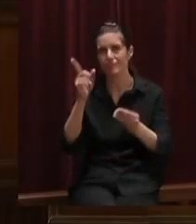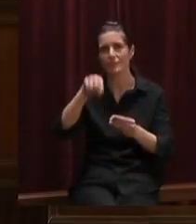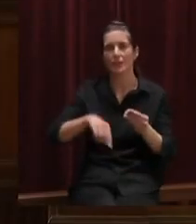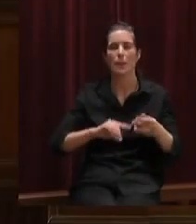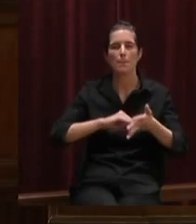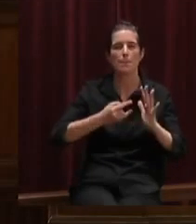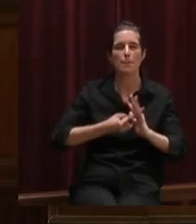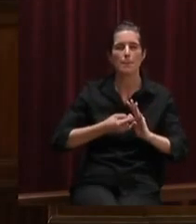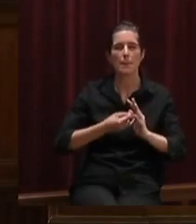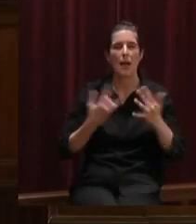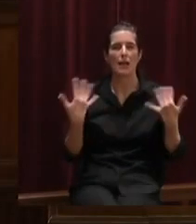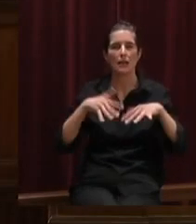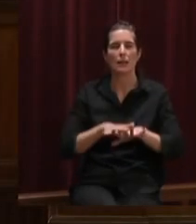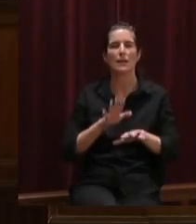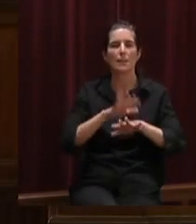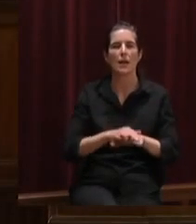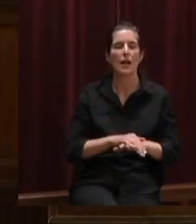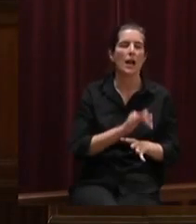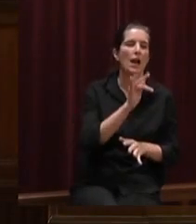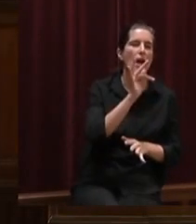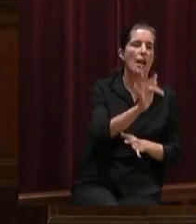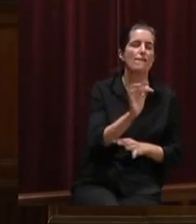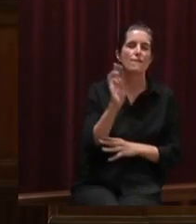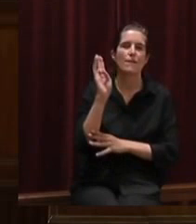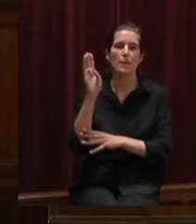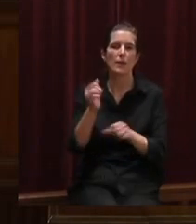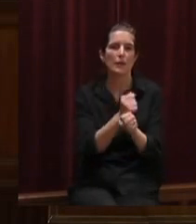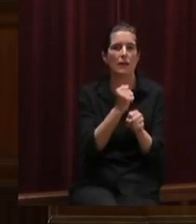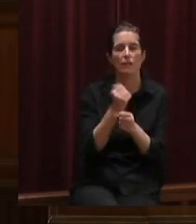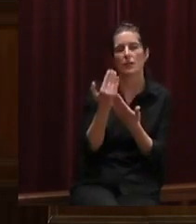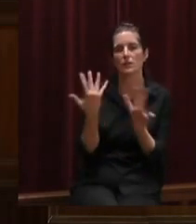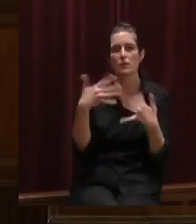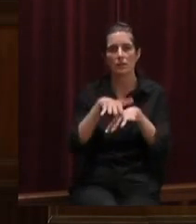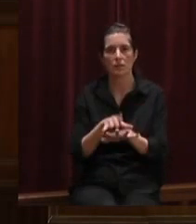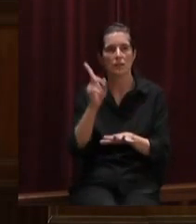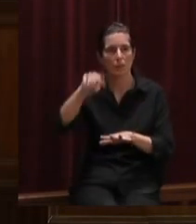ampliar l'oferta d'FP dual i vincular-la més als nostres sectors productius.